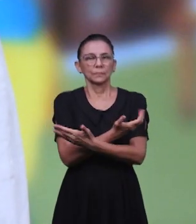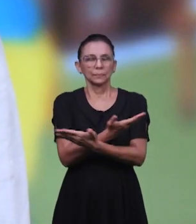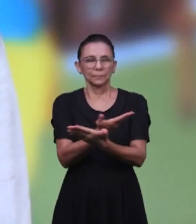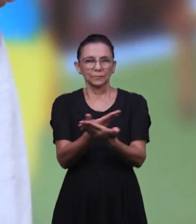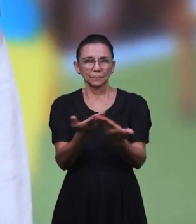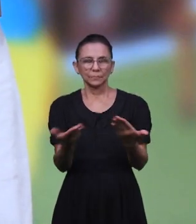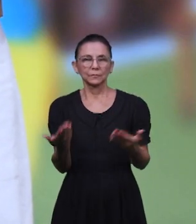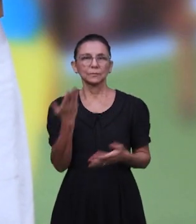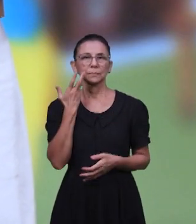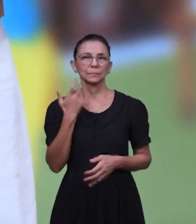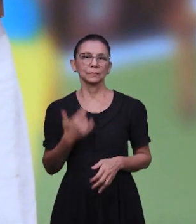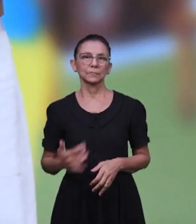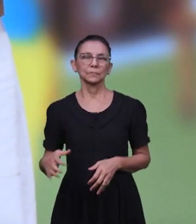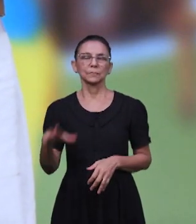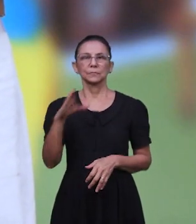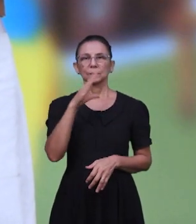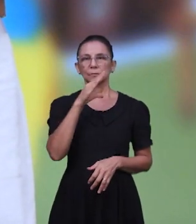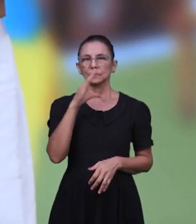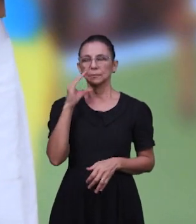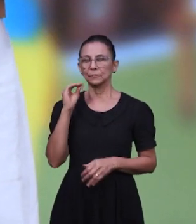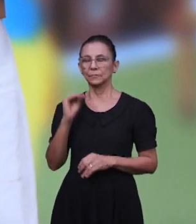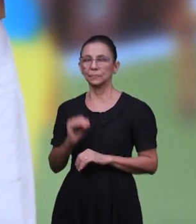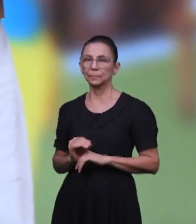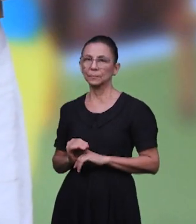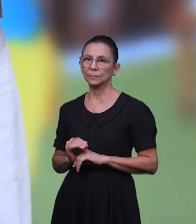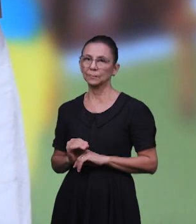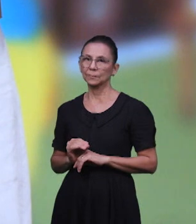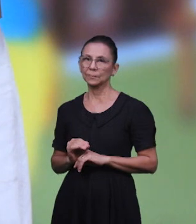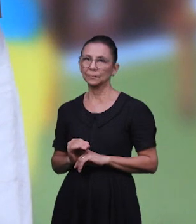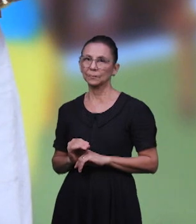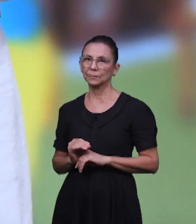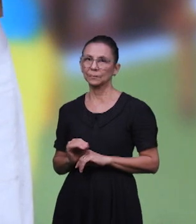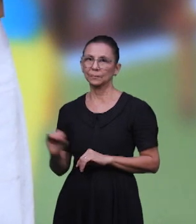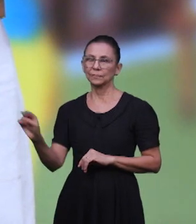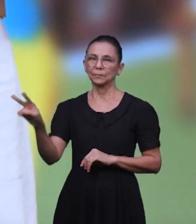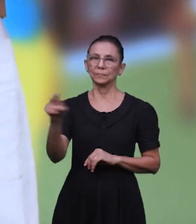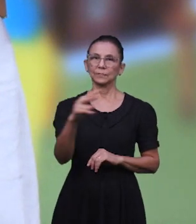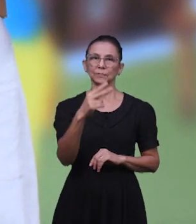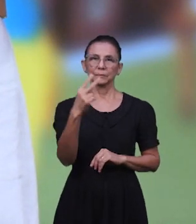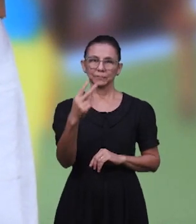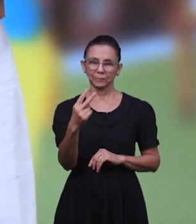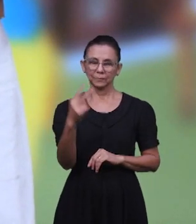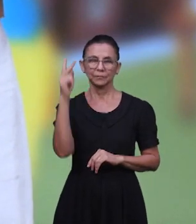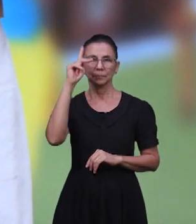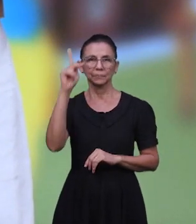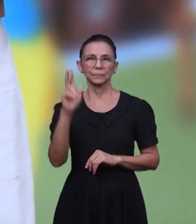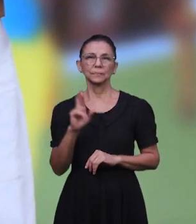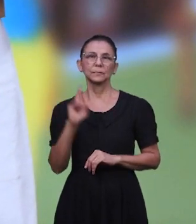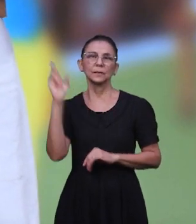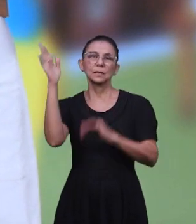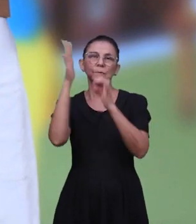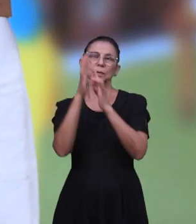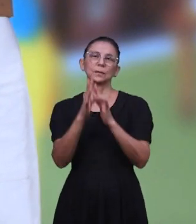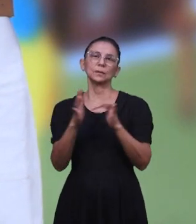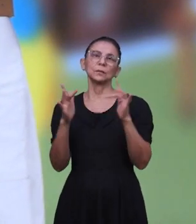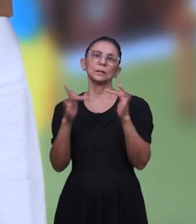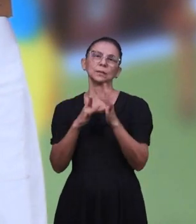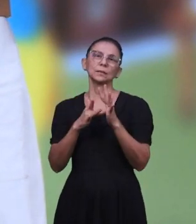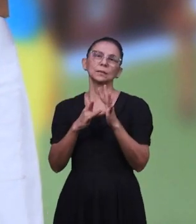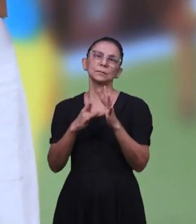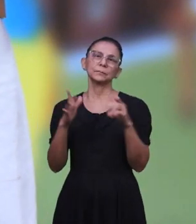Je salue les enfants intermédiaires et adolescents et tous qui nous regardent dans la paix du Seigneur